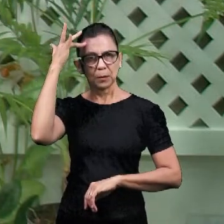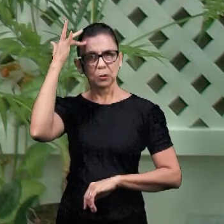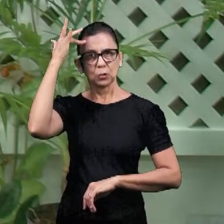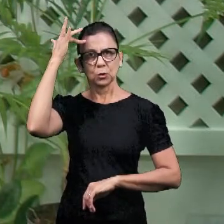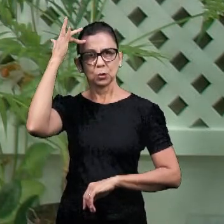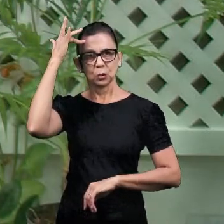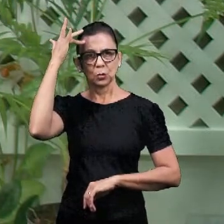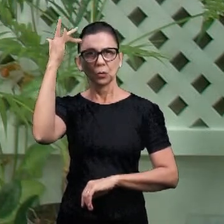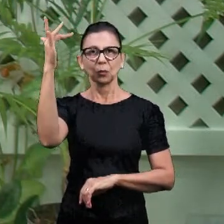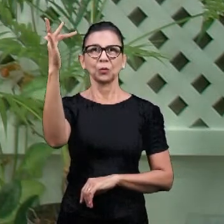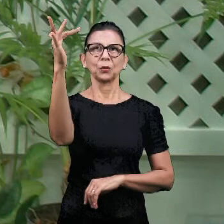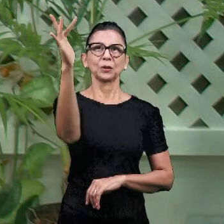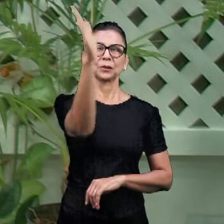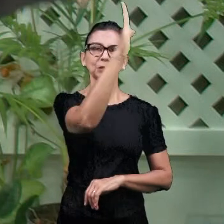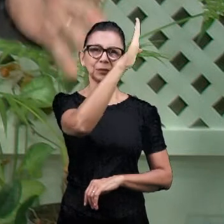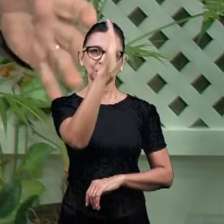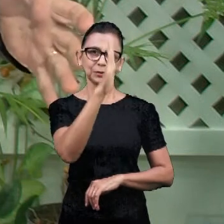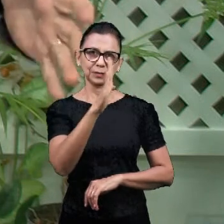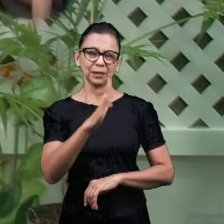Brésil.